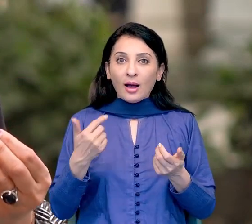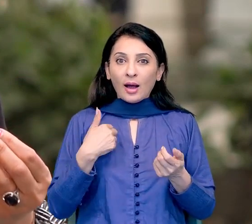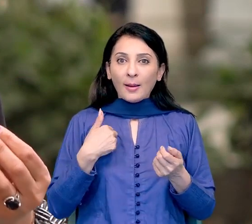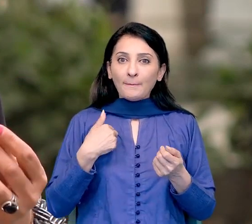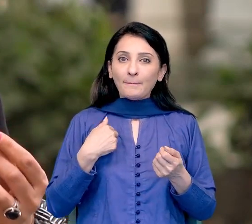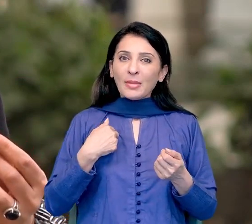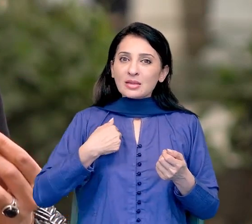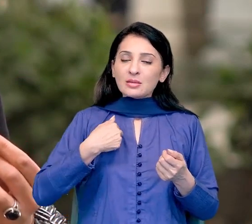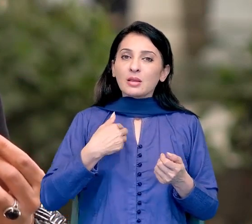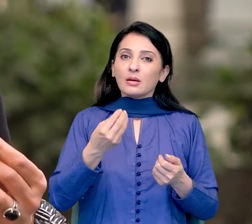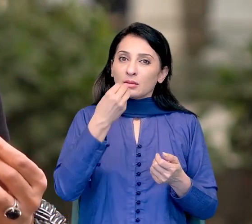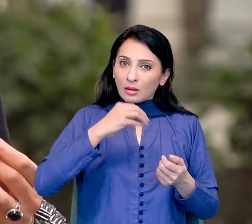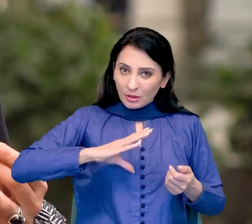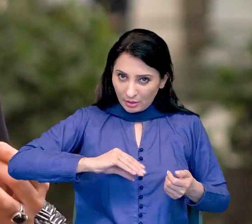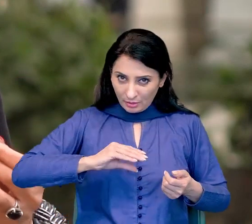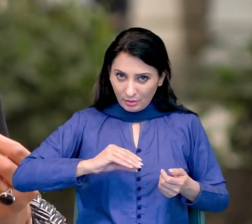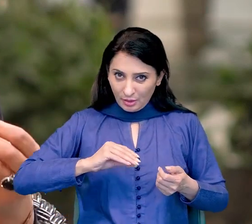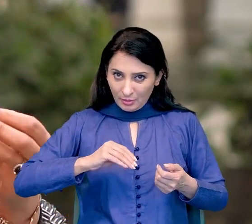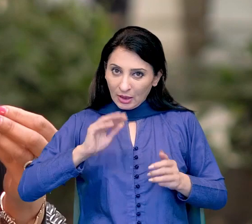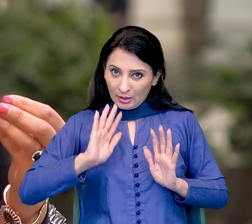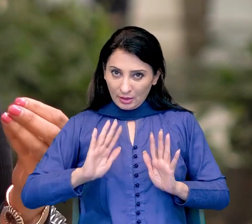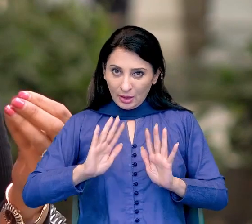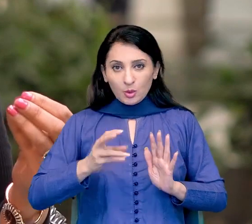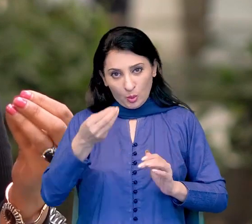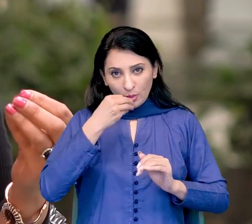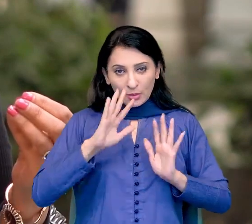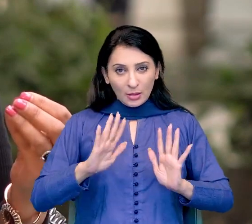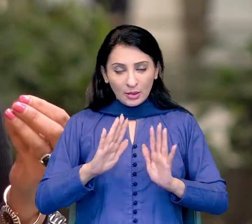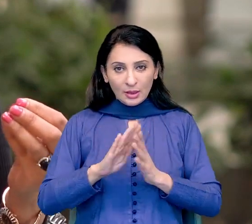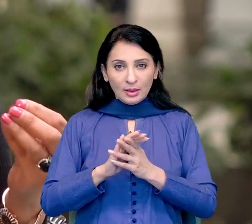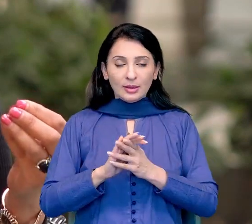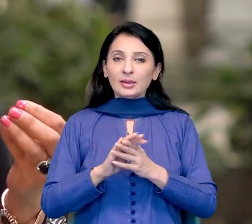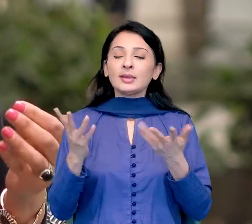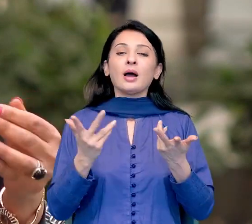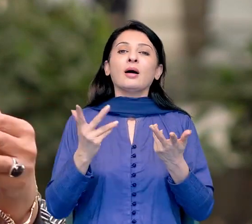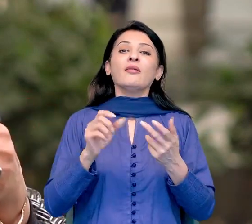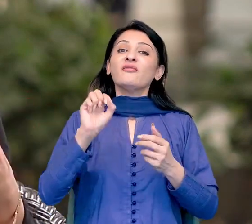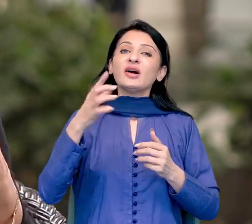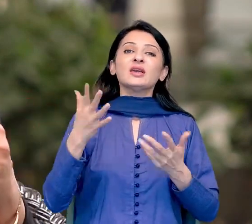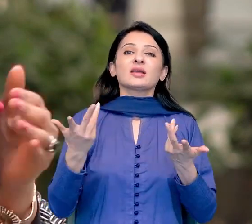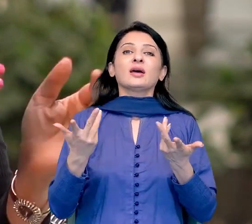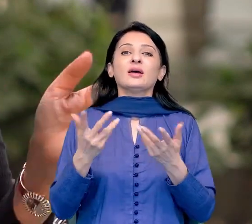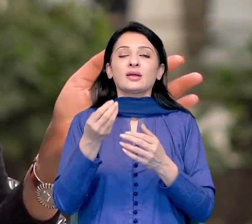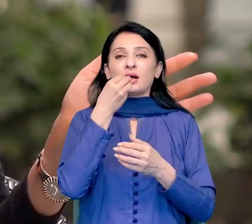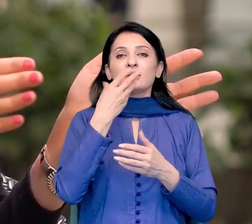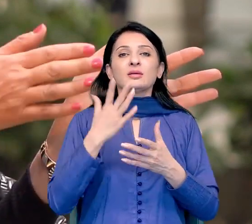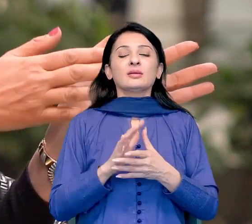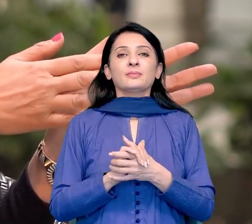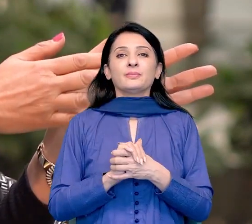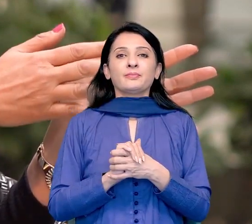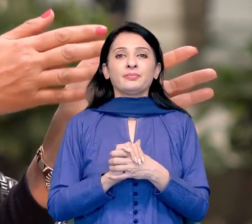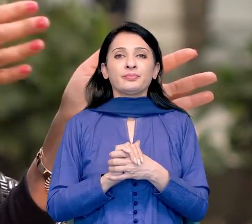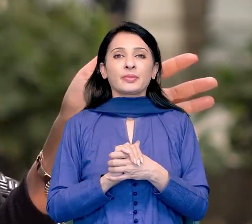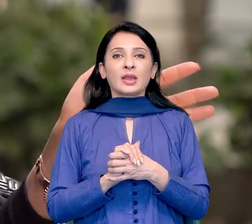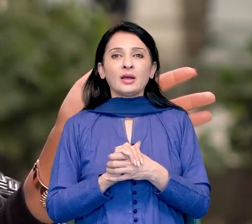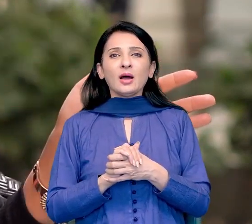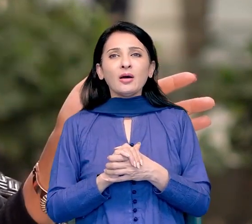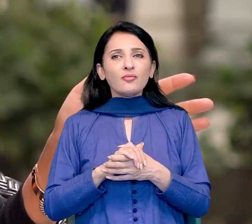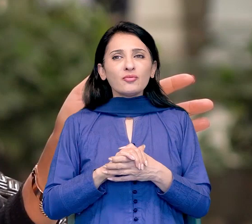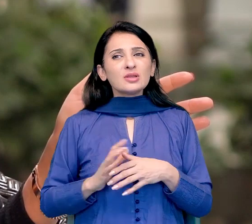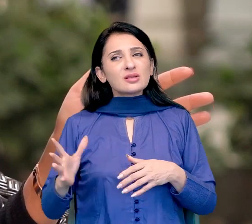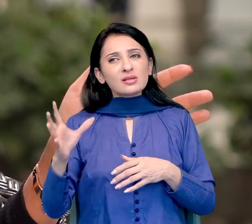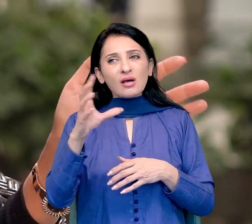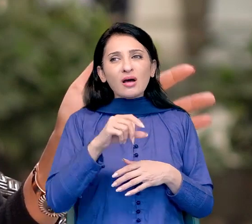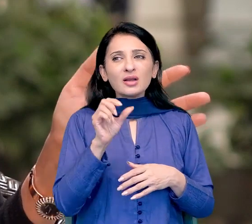eating only for physical hunger or are we eating for a variety of other factors? وہ سارے جو فیکٹرز ہیں وہ سب ویلڈ